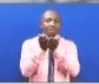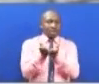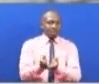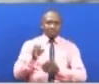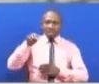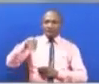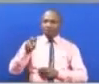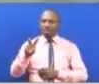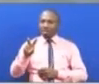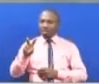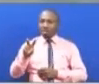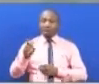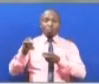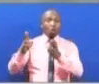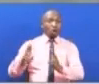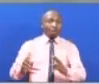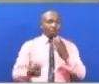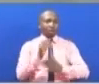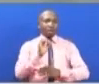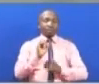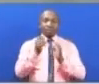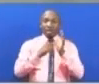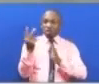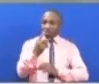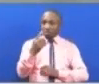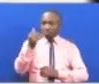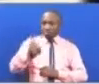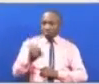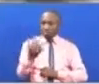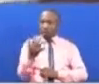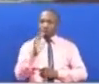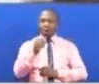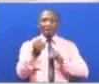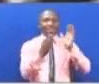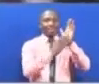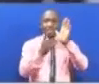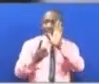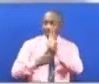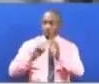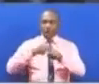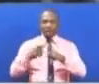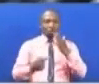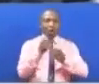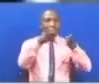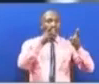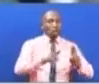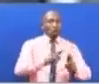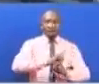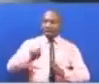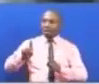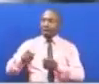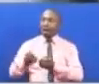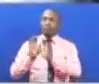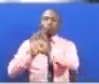Mei 21 mwaka 1996 wakati ikitokea Bukoba kwenda jijini Mwanza na